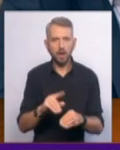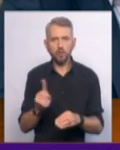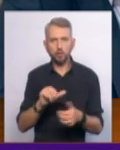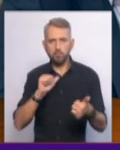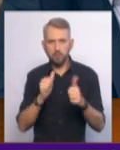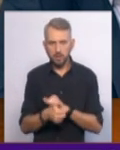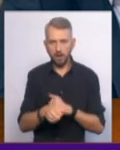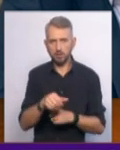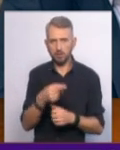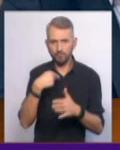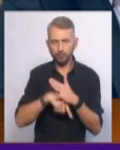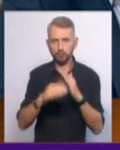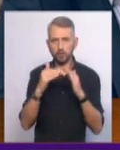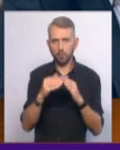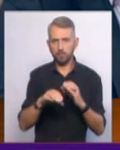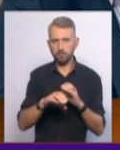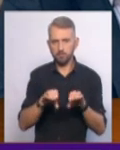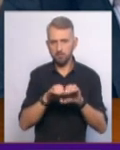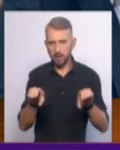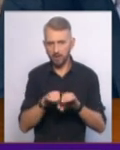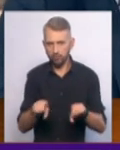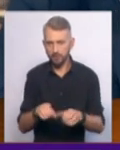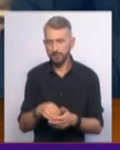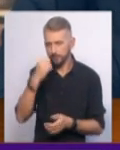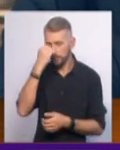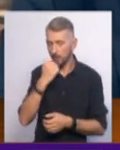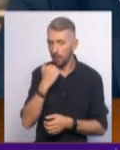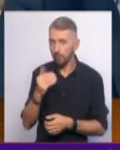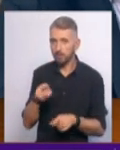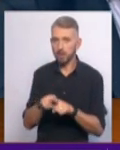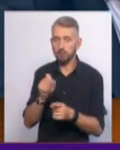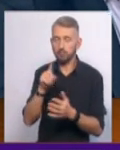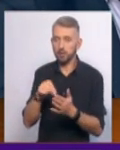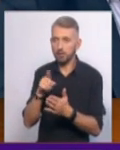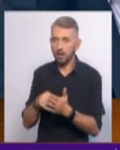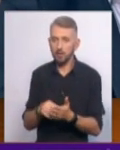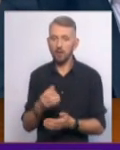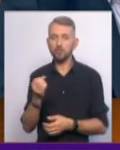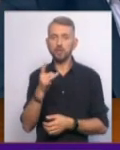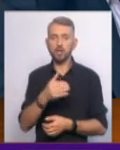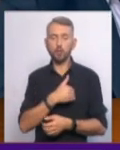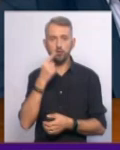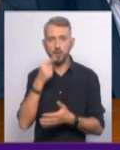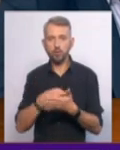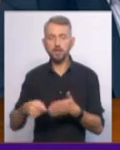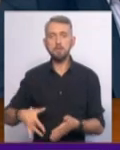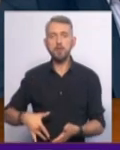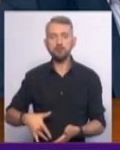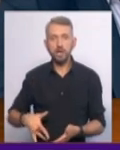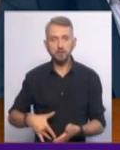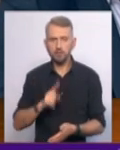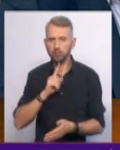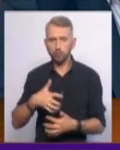ці внутрібудинкові мережі. Дякую. Дуже дякуємо вам за такі запитання. Ще раз хочу наголосити, Печерськ, будь ласка, не